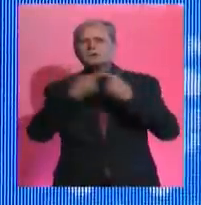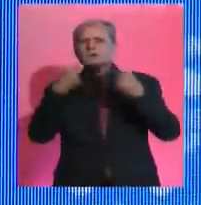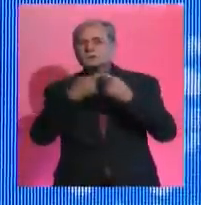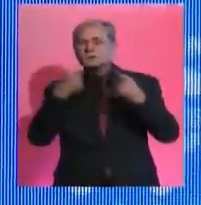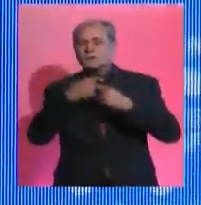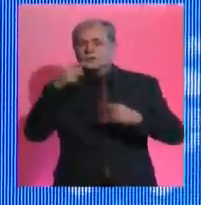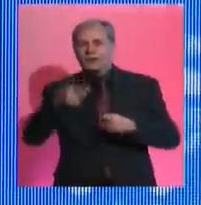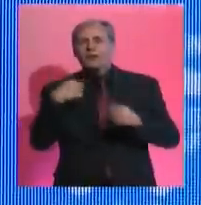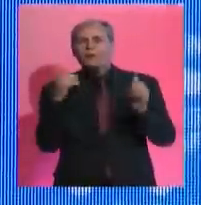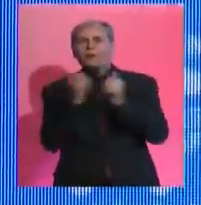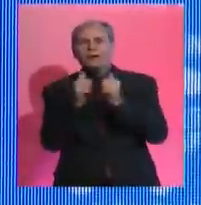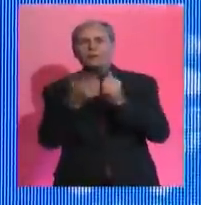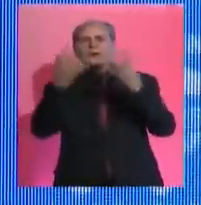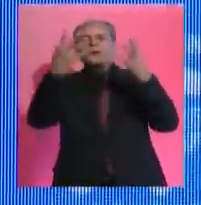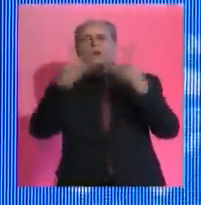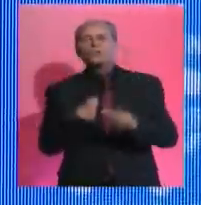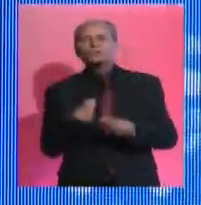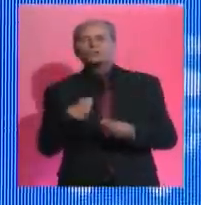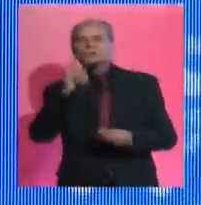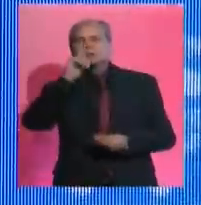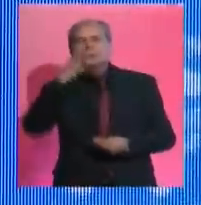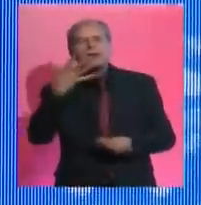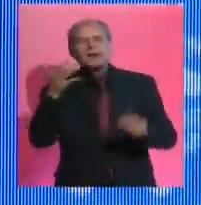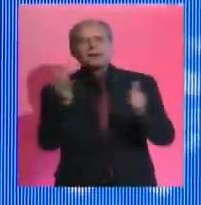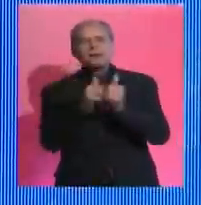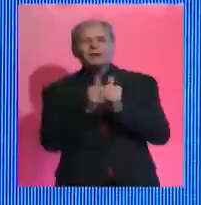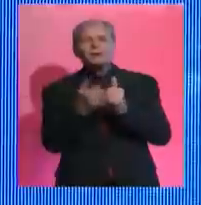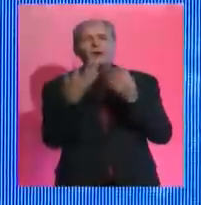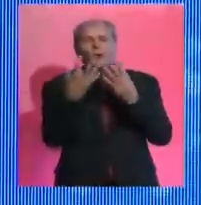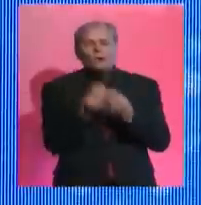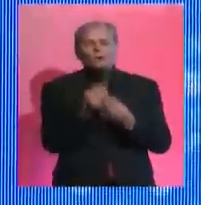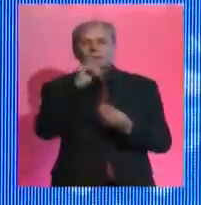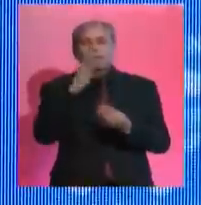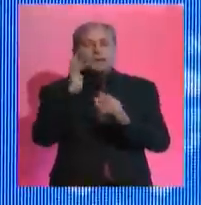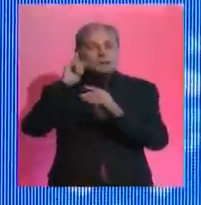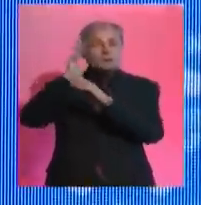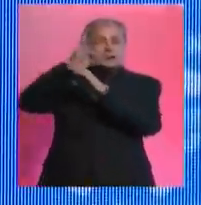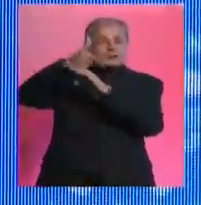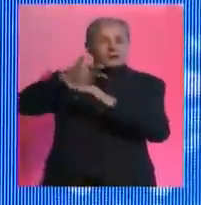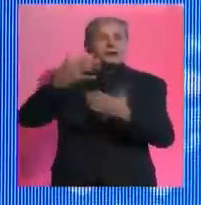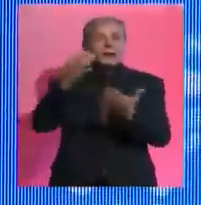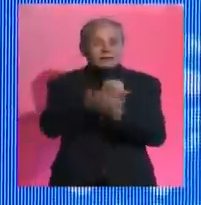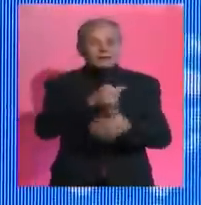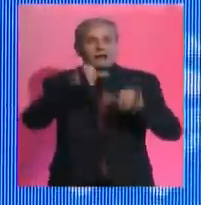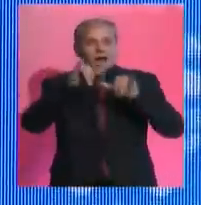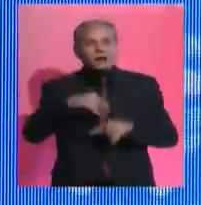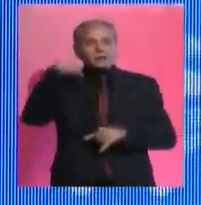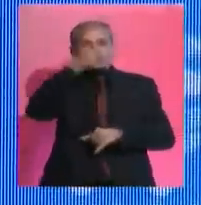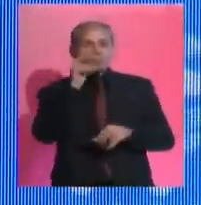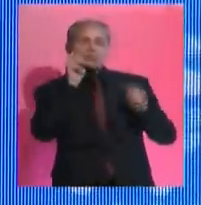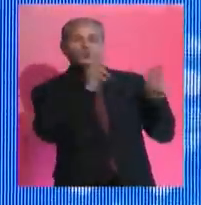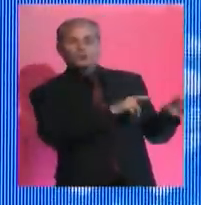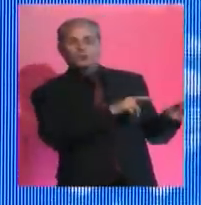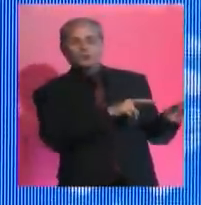mücadelemiz birlikte olduğumuz neleri birlikte olduğumuzda neleri başarabileceğini Zinde en güzel